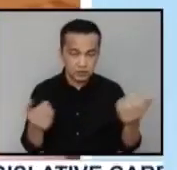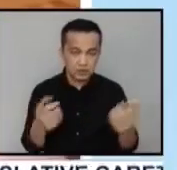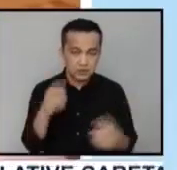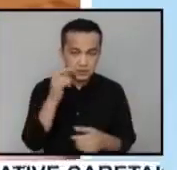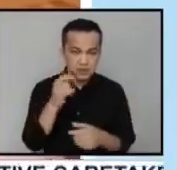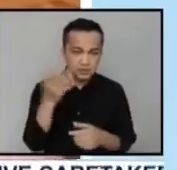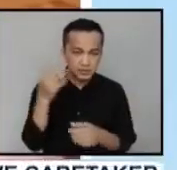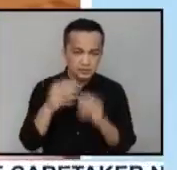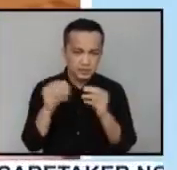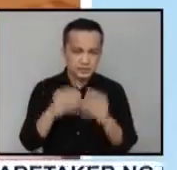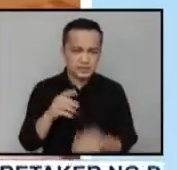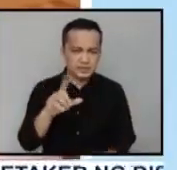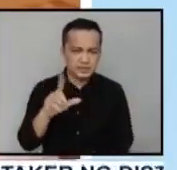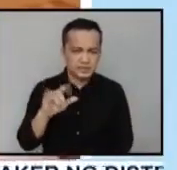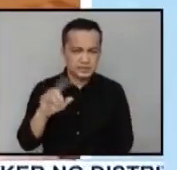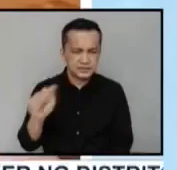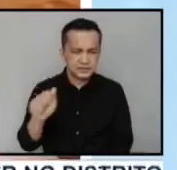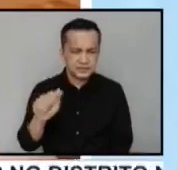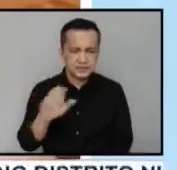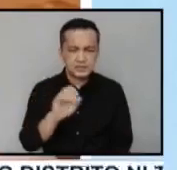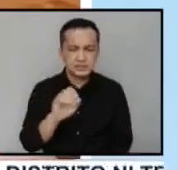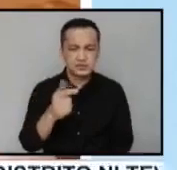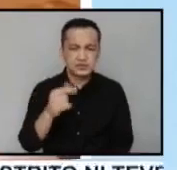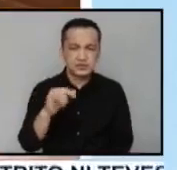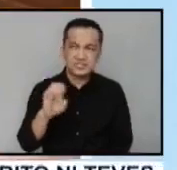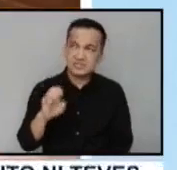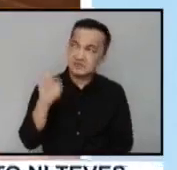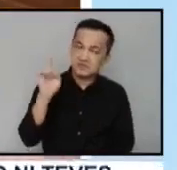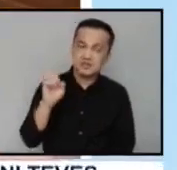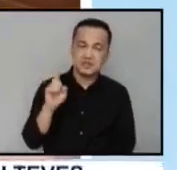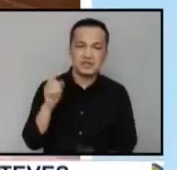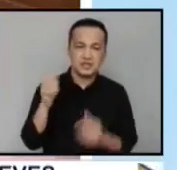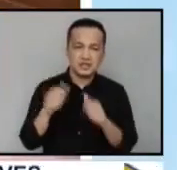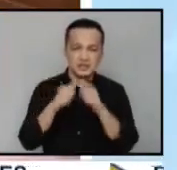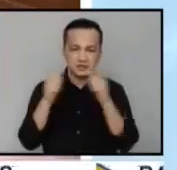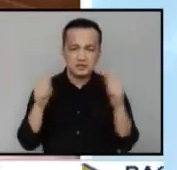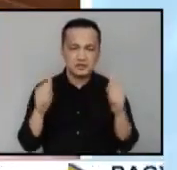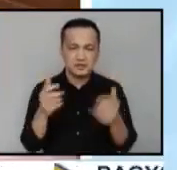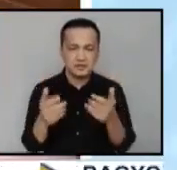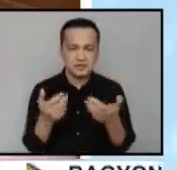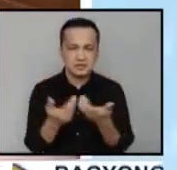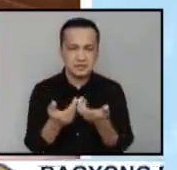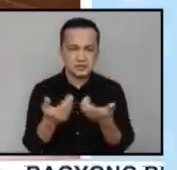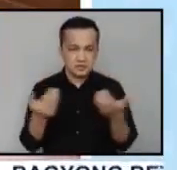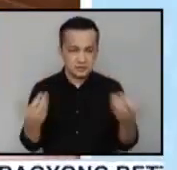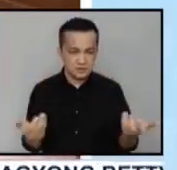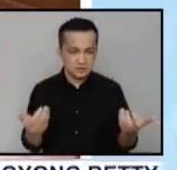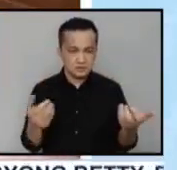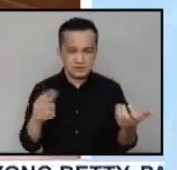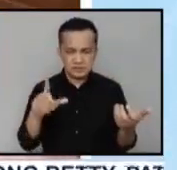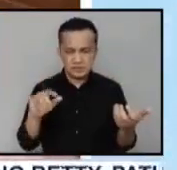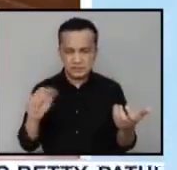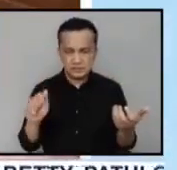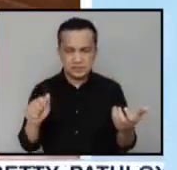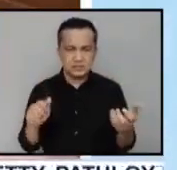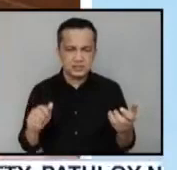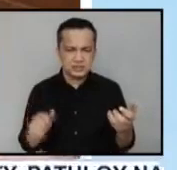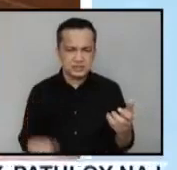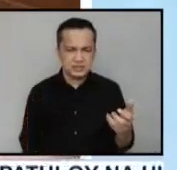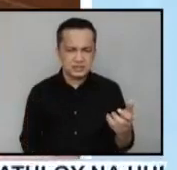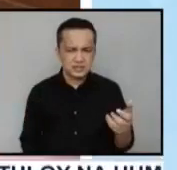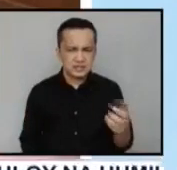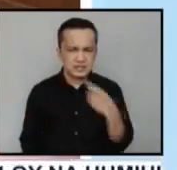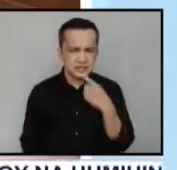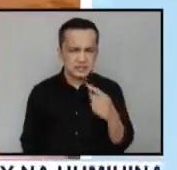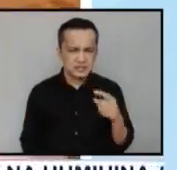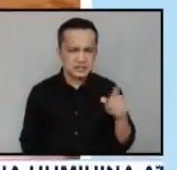Liza na si Oggy Diaz, inanunsyo nito na maaring hiwalay na umano si Liza, Enrique, o Lisken after 8